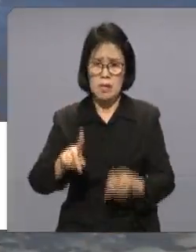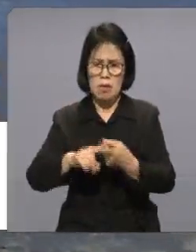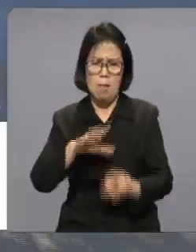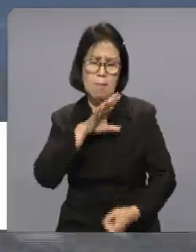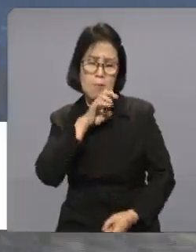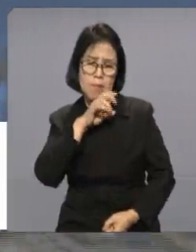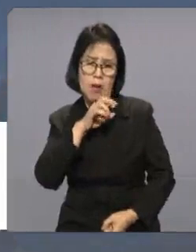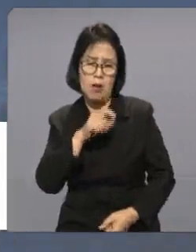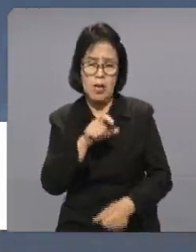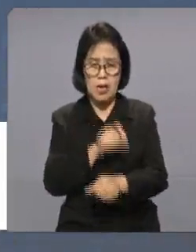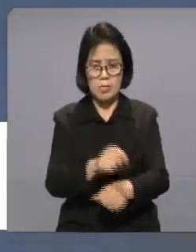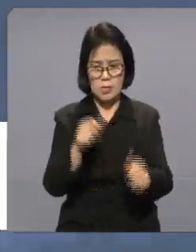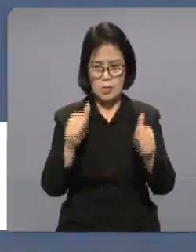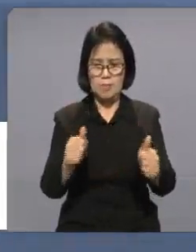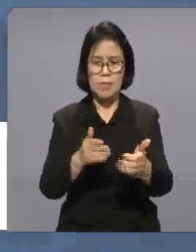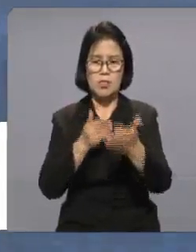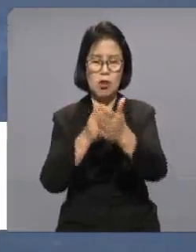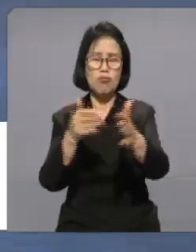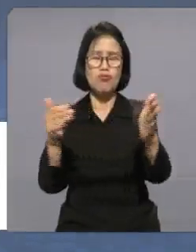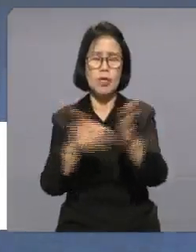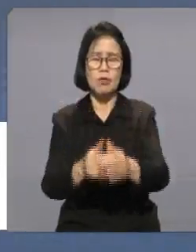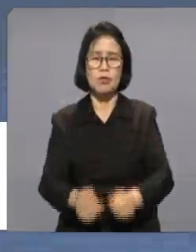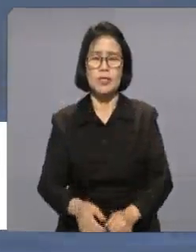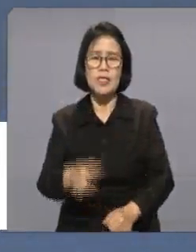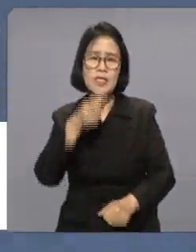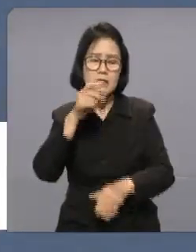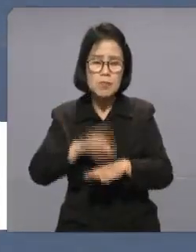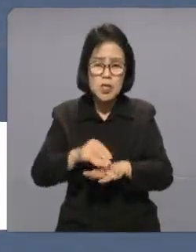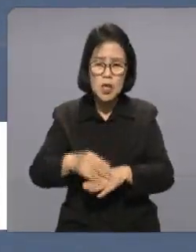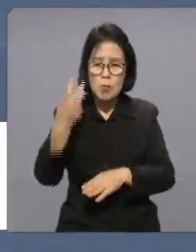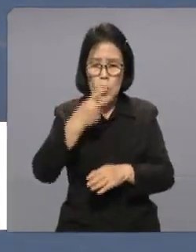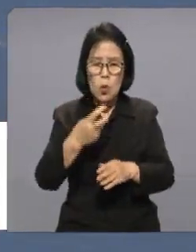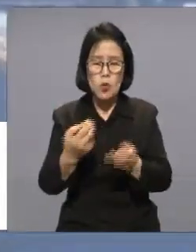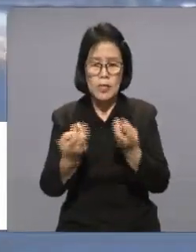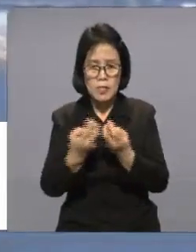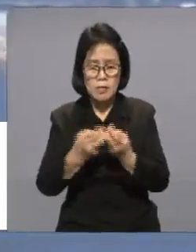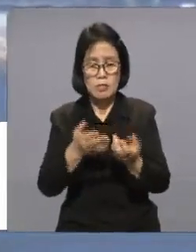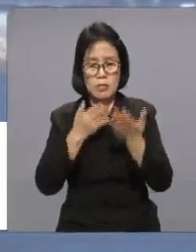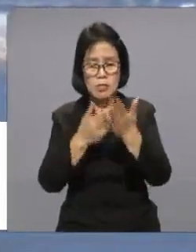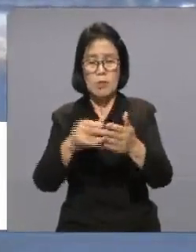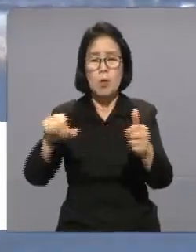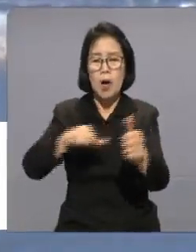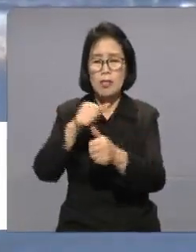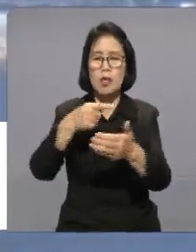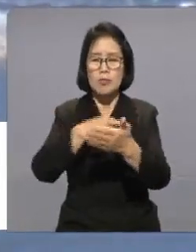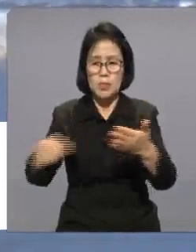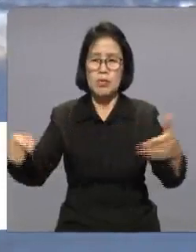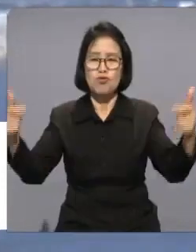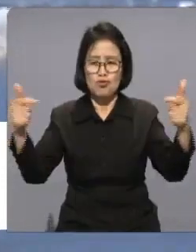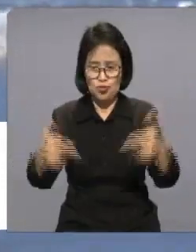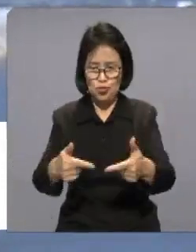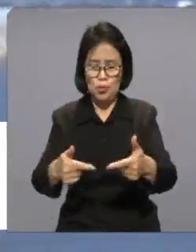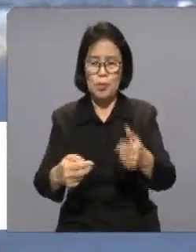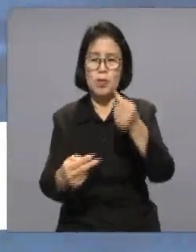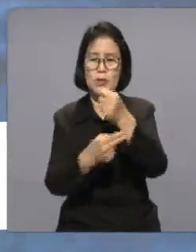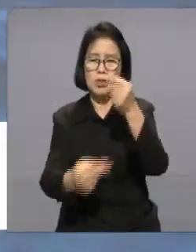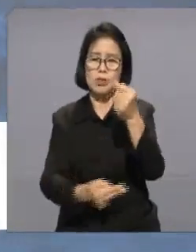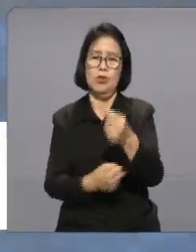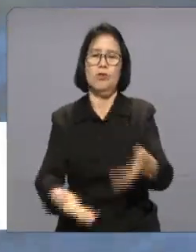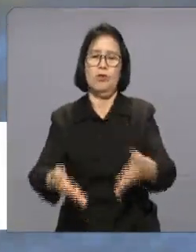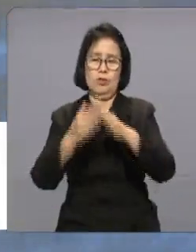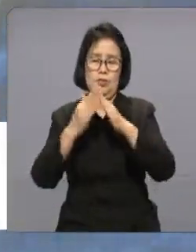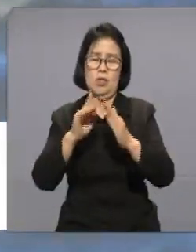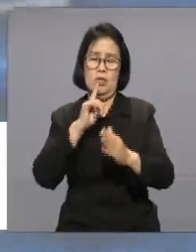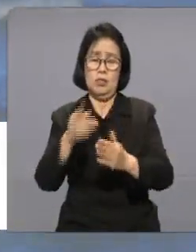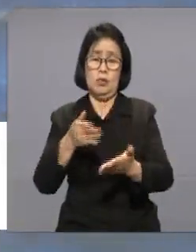반발하며 행정심판을 청구했고 습지 보호 대책 등을 제시하며 환경 피해를 최소화해 백옷대교를